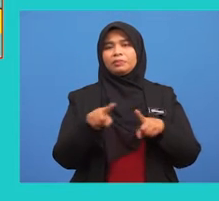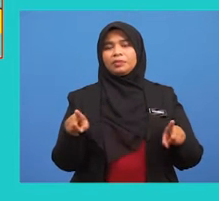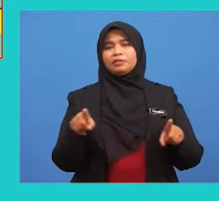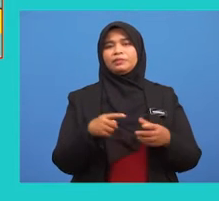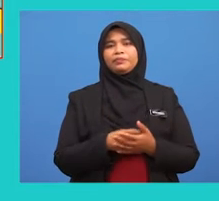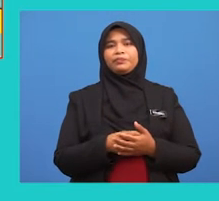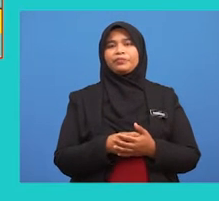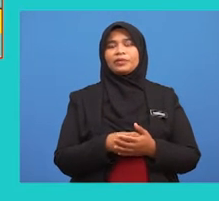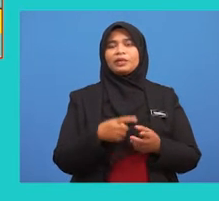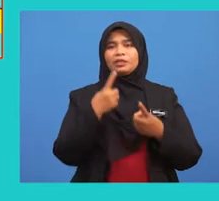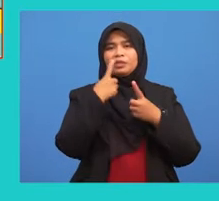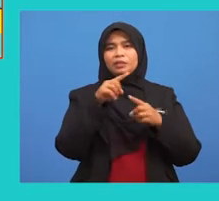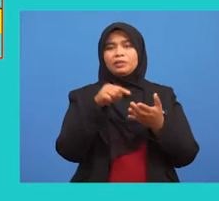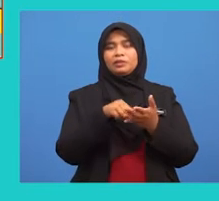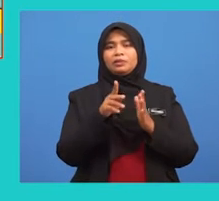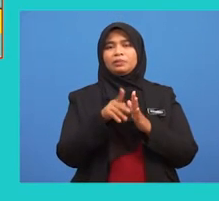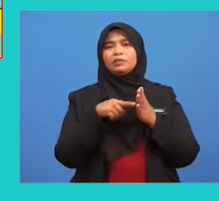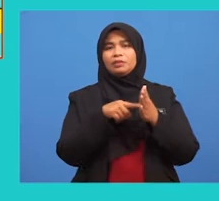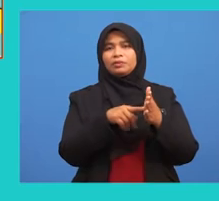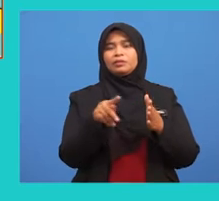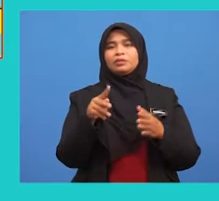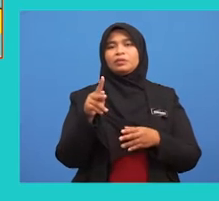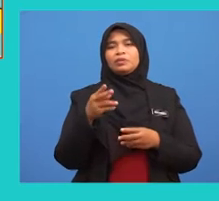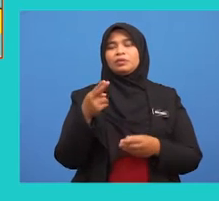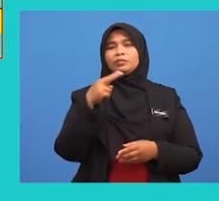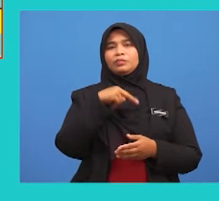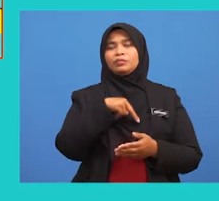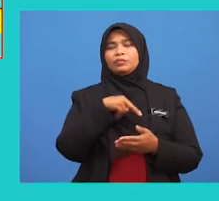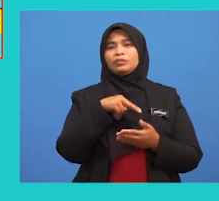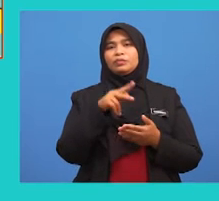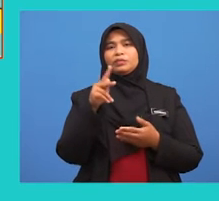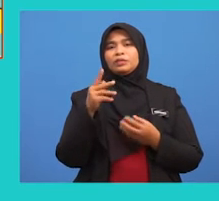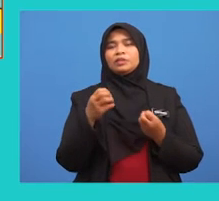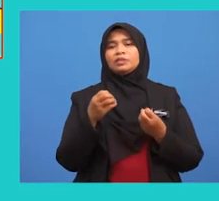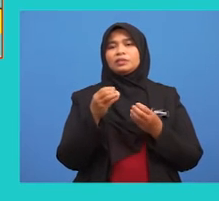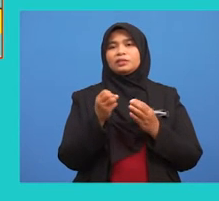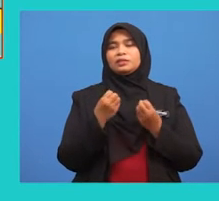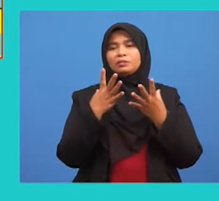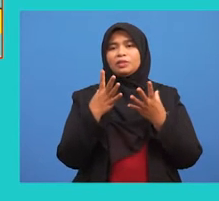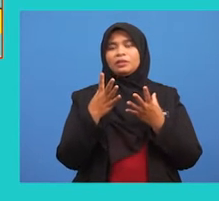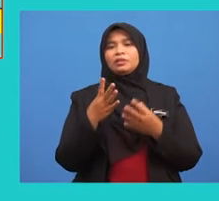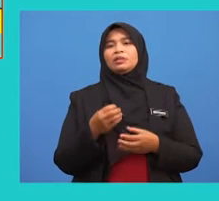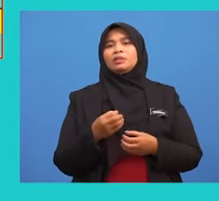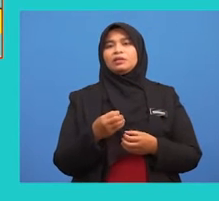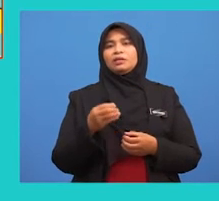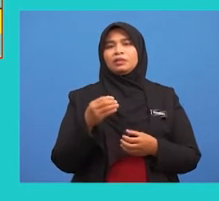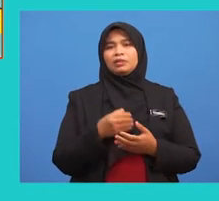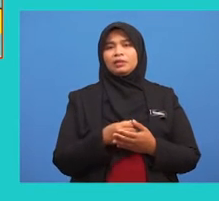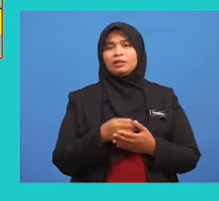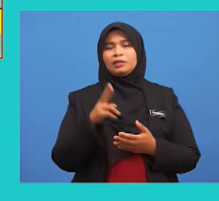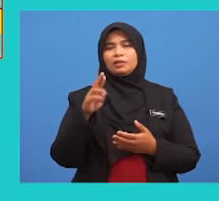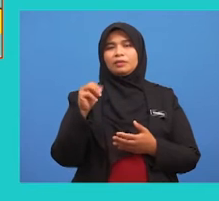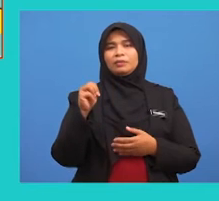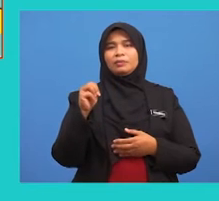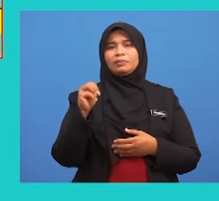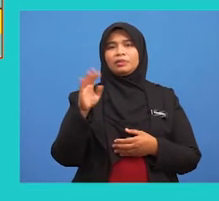Nampaknya jawapan ini menunjukkan untung kasar sebanyak RM55,000